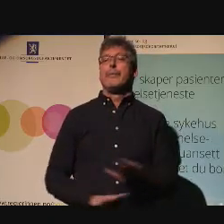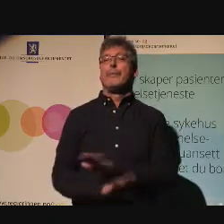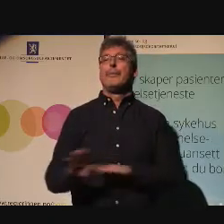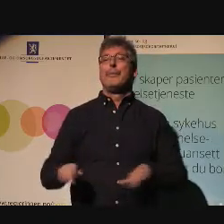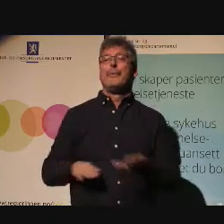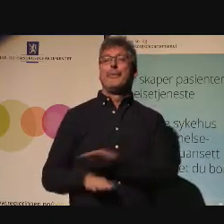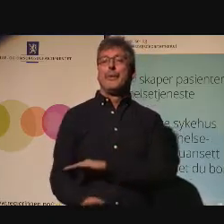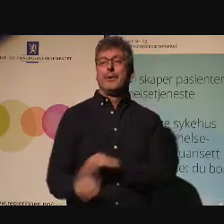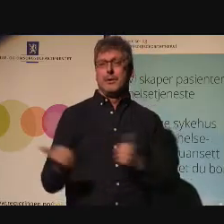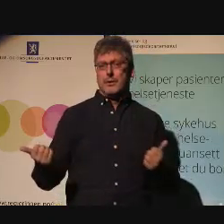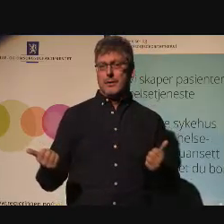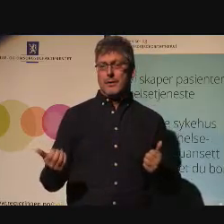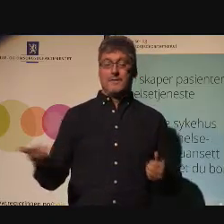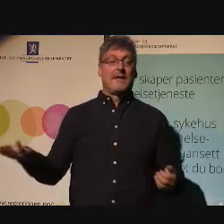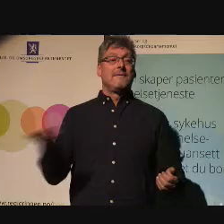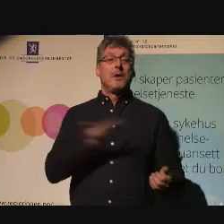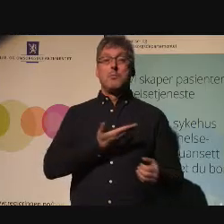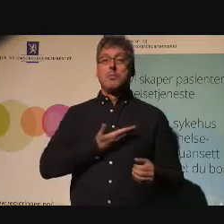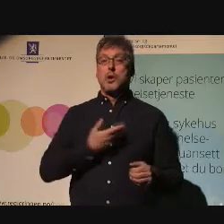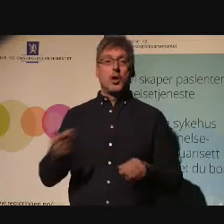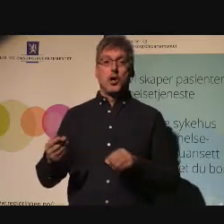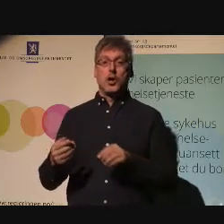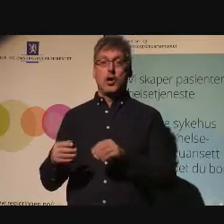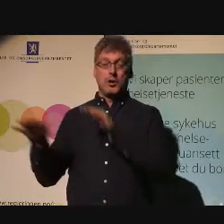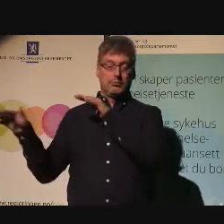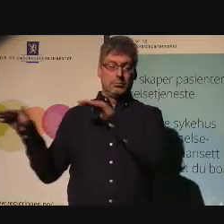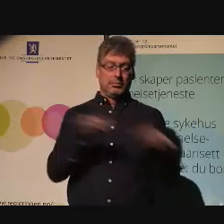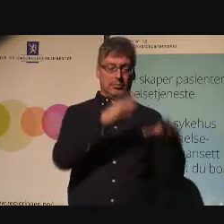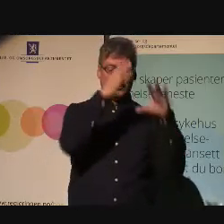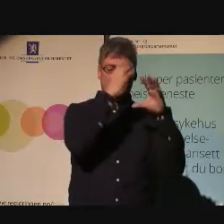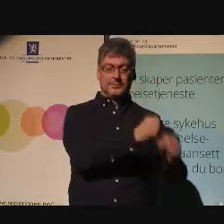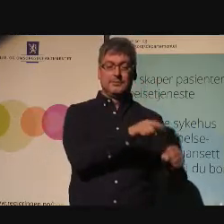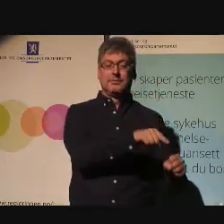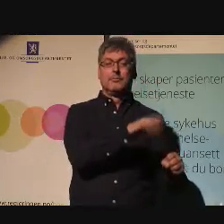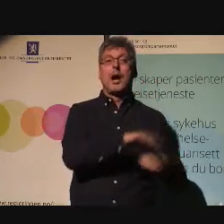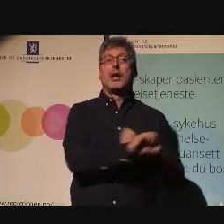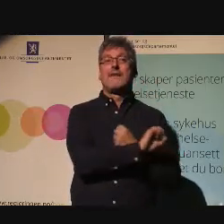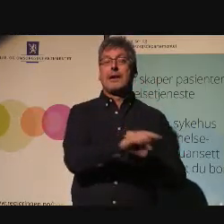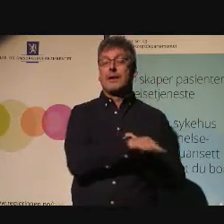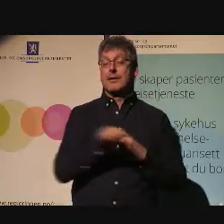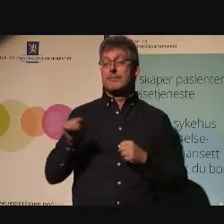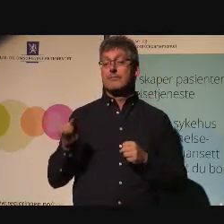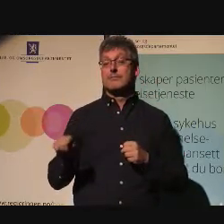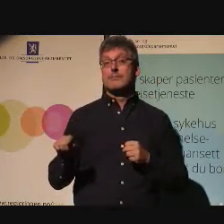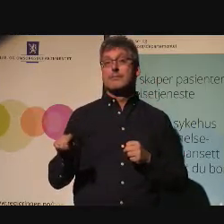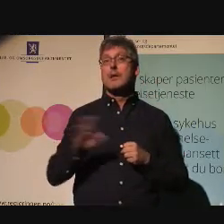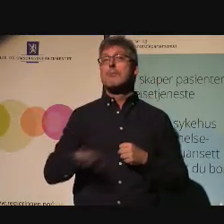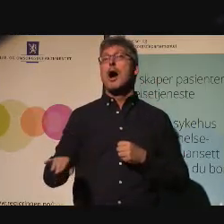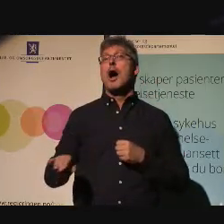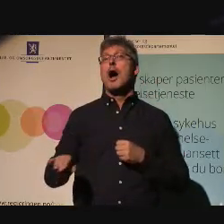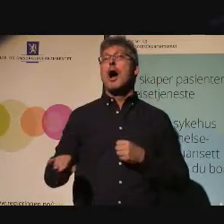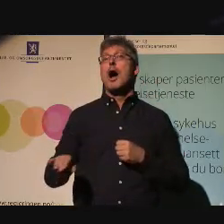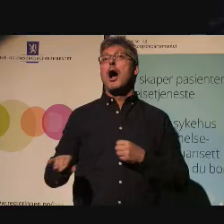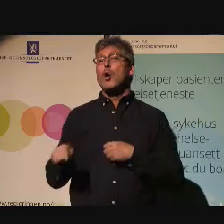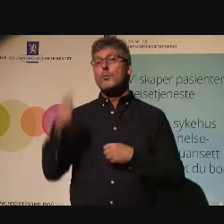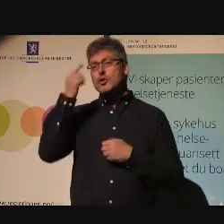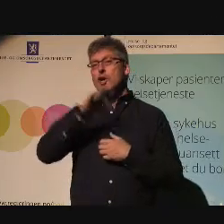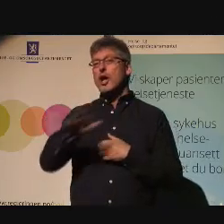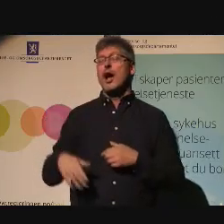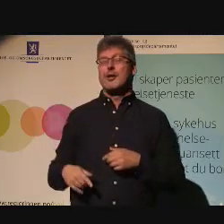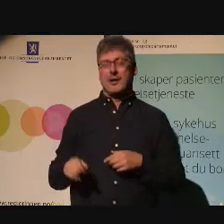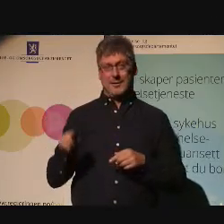Det har vært veldig mye oppmerksomhet om barnevernet, men barne- og ungdomspsykiatrien får en tilsvarende veldig